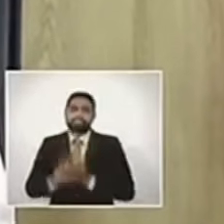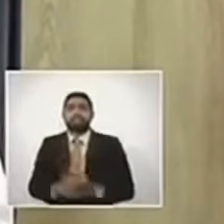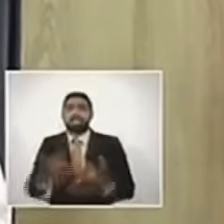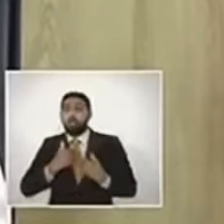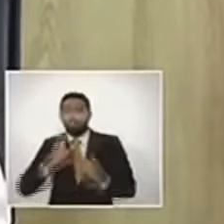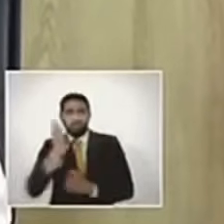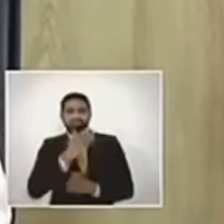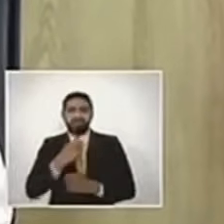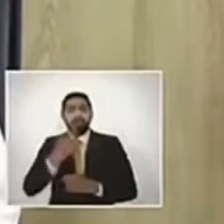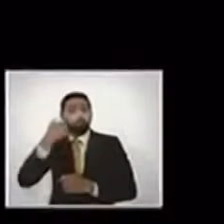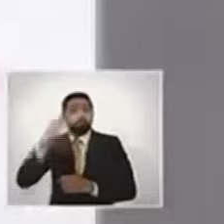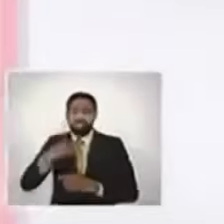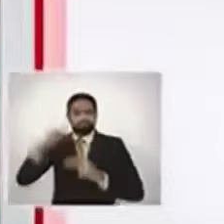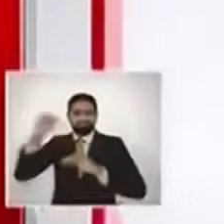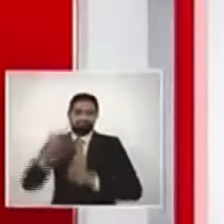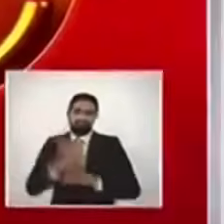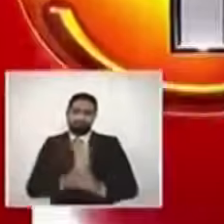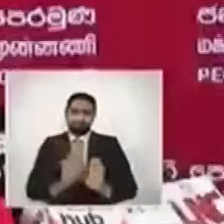බෑ.